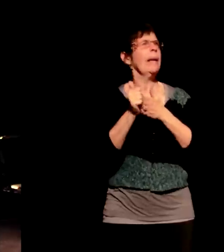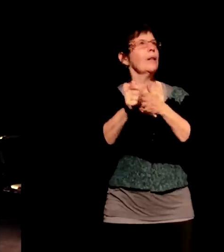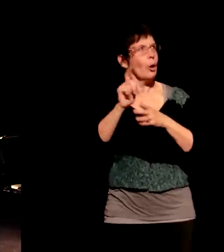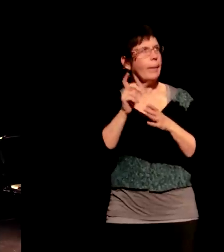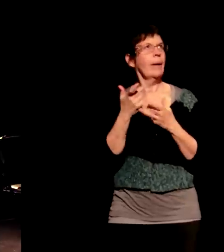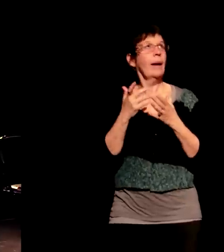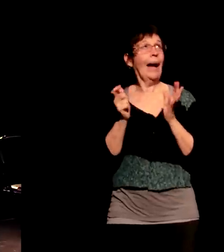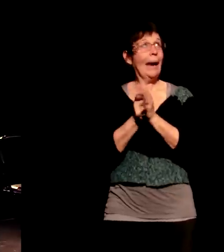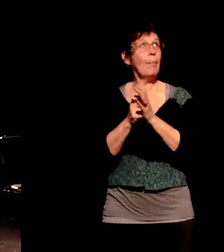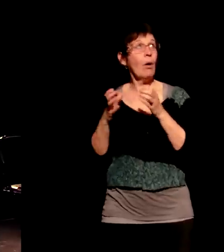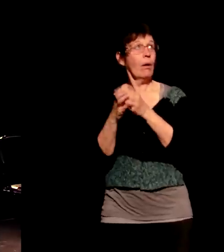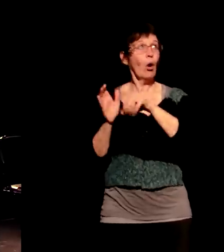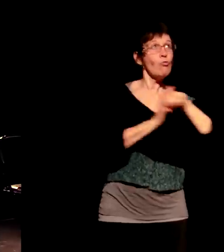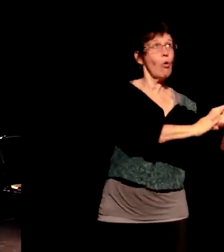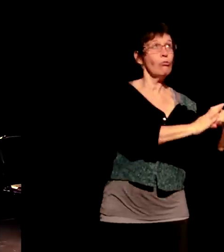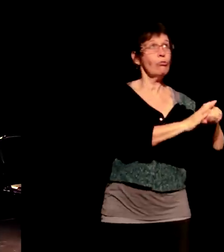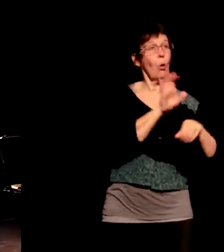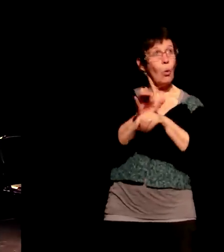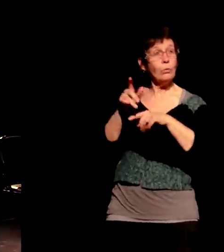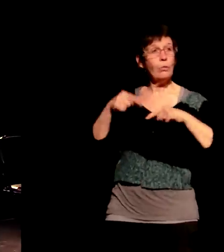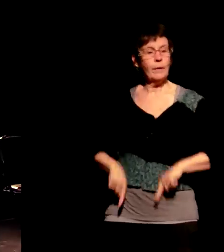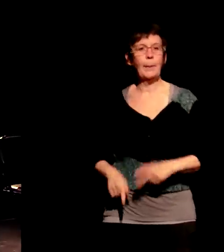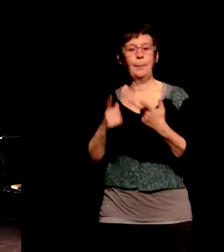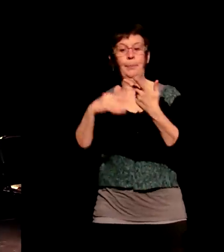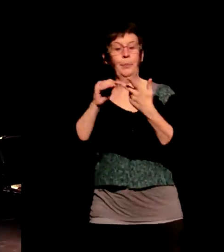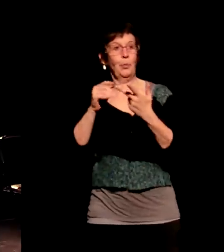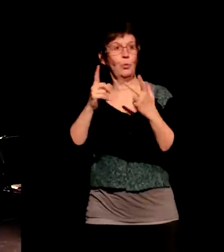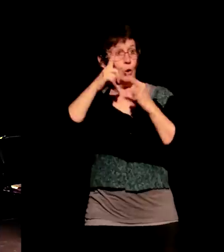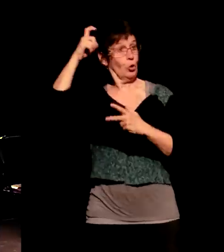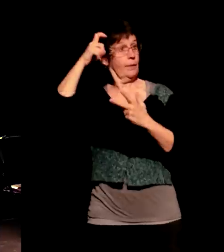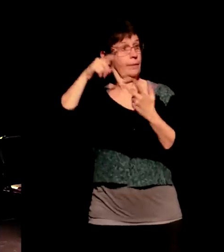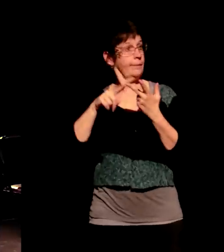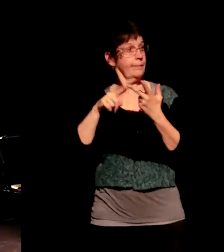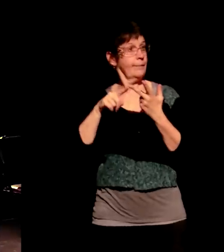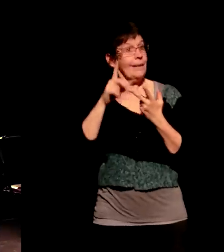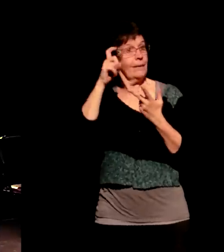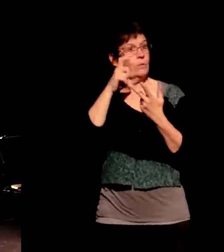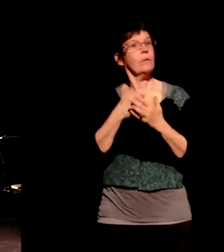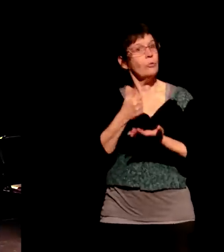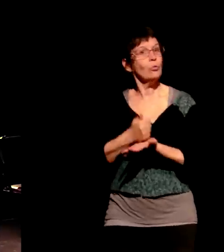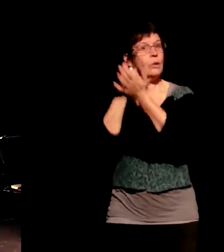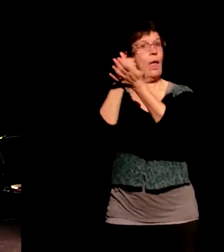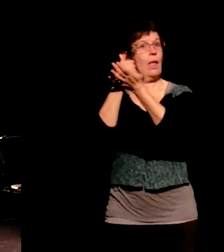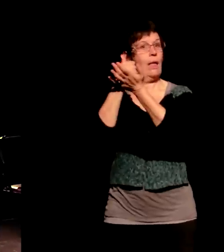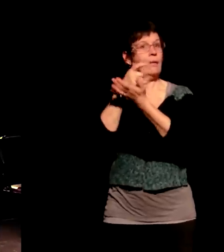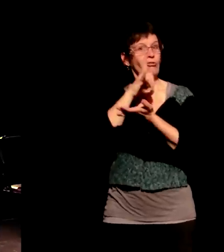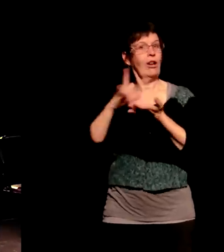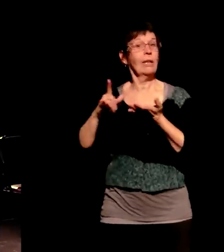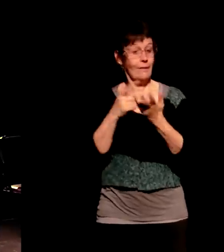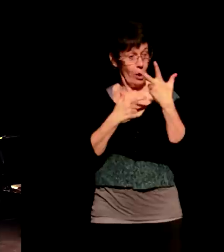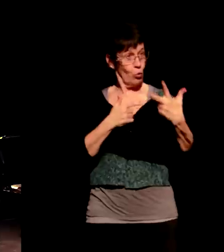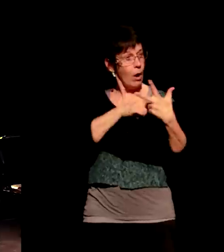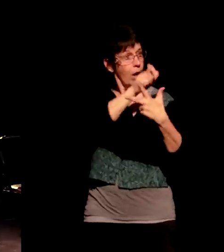de l'époque, et Nicolas Sarkozy, à l'époque, ministre de l'Intérieur. Les trois partis qui sont représentatifs de ce qu'est le pouvoir